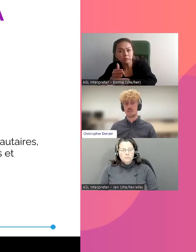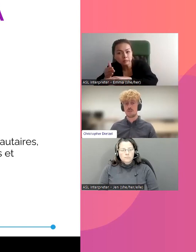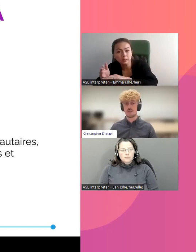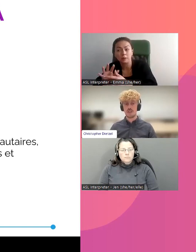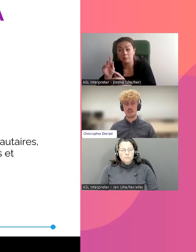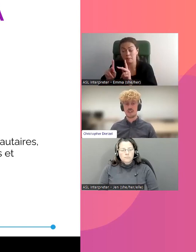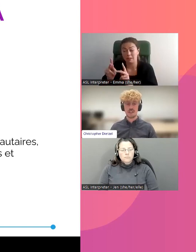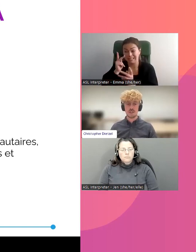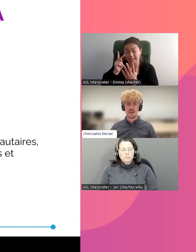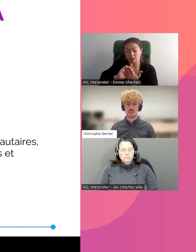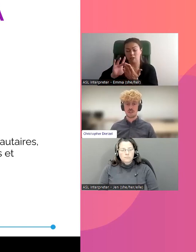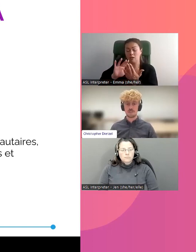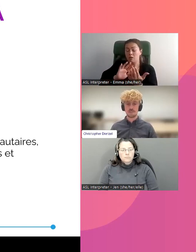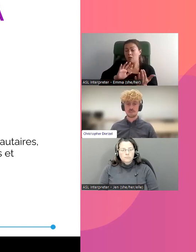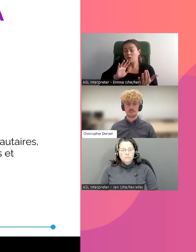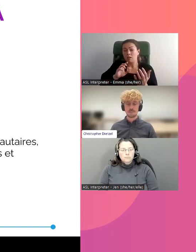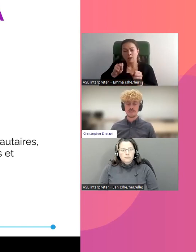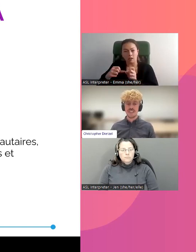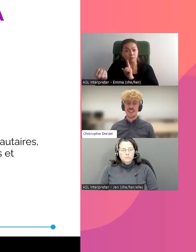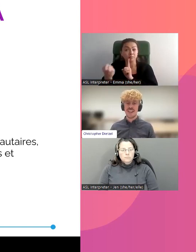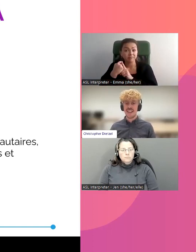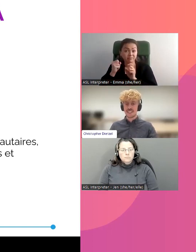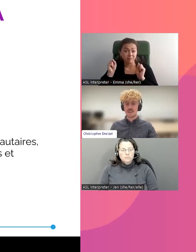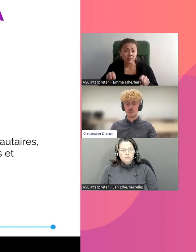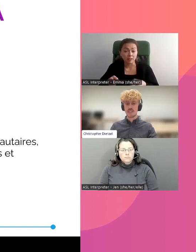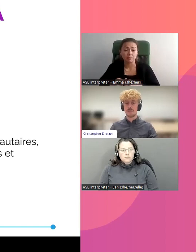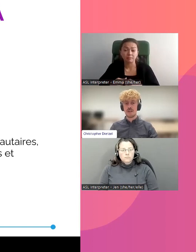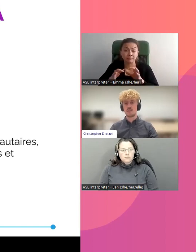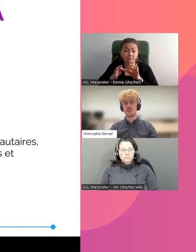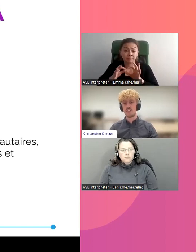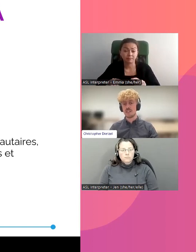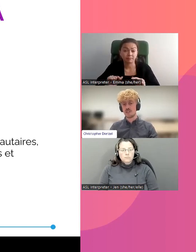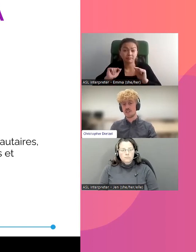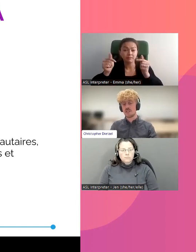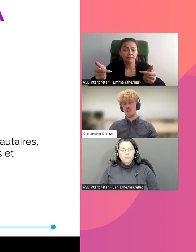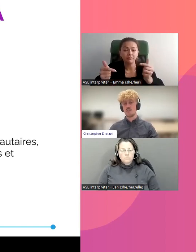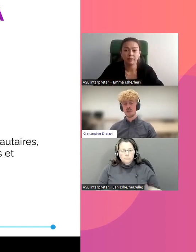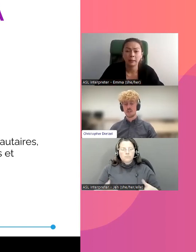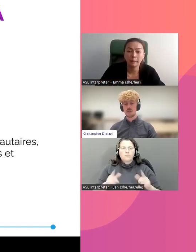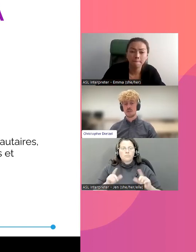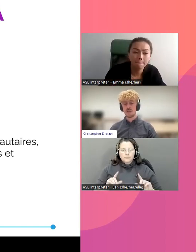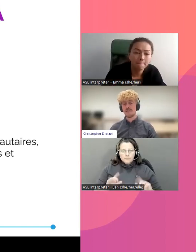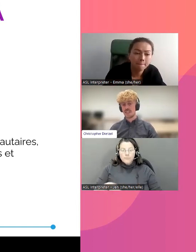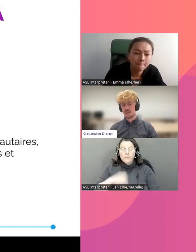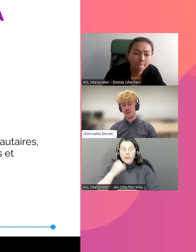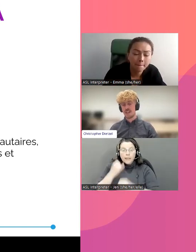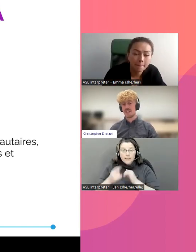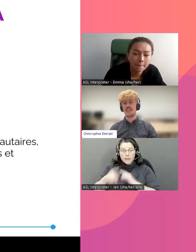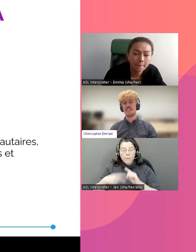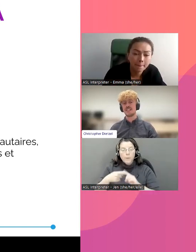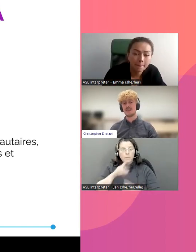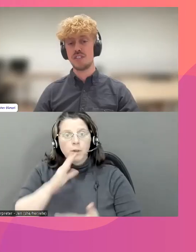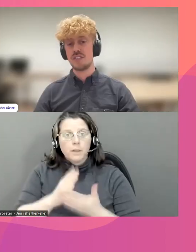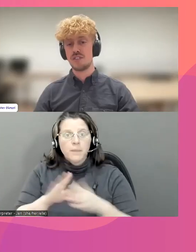méfaits par les interactions en ligne. Et finalement, il y a aussi des